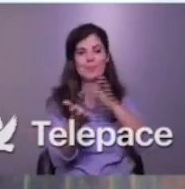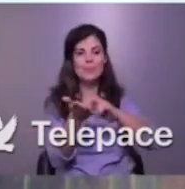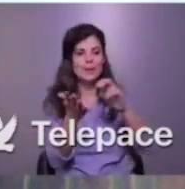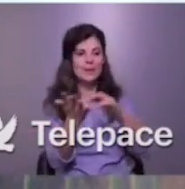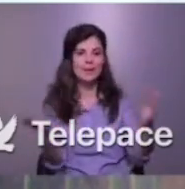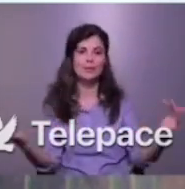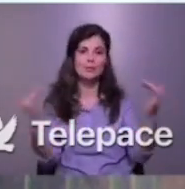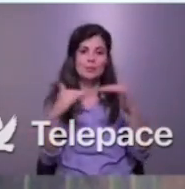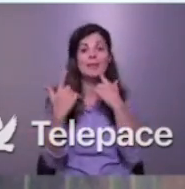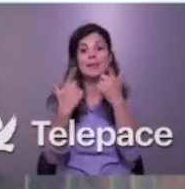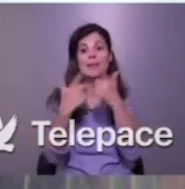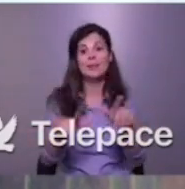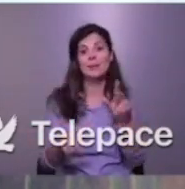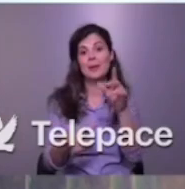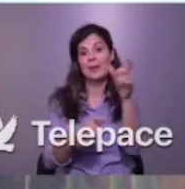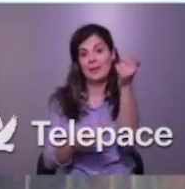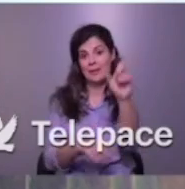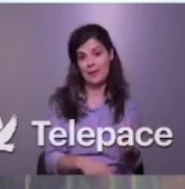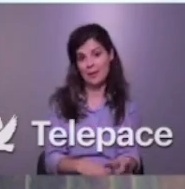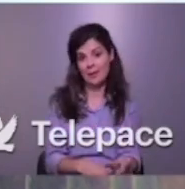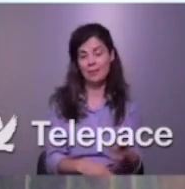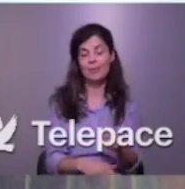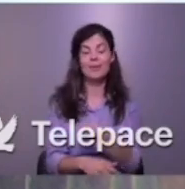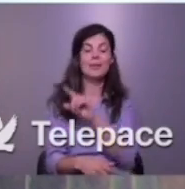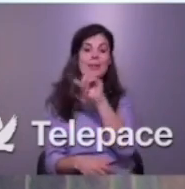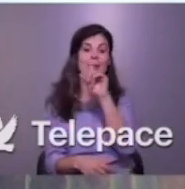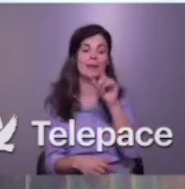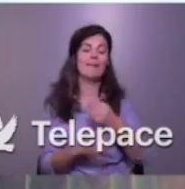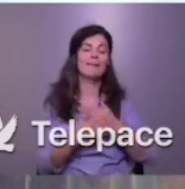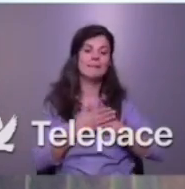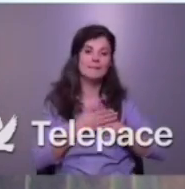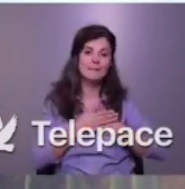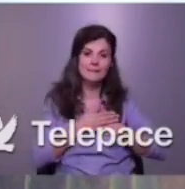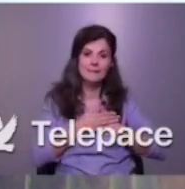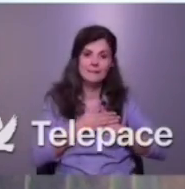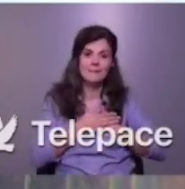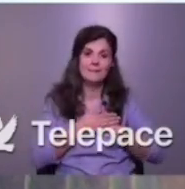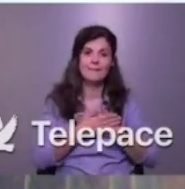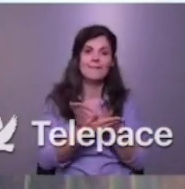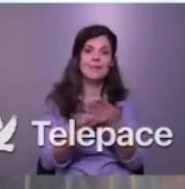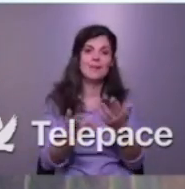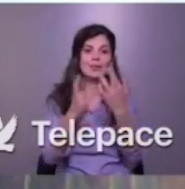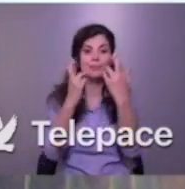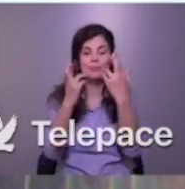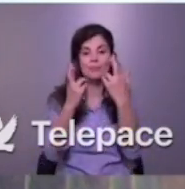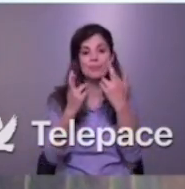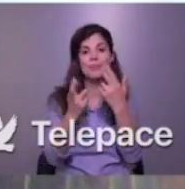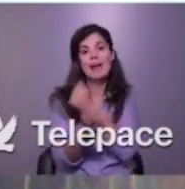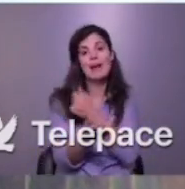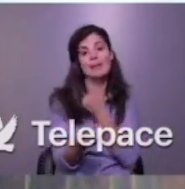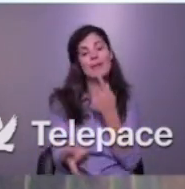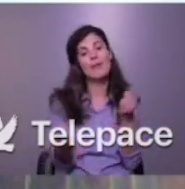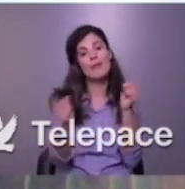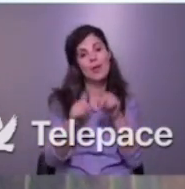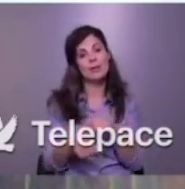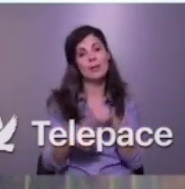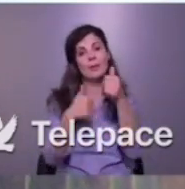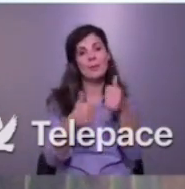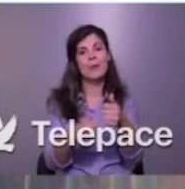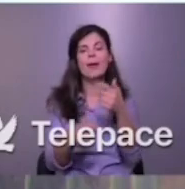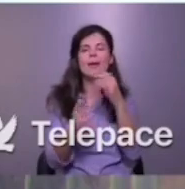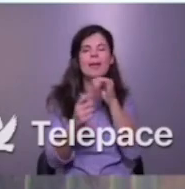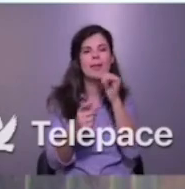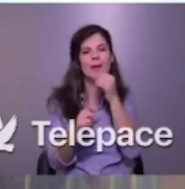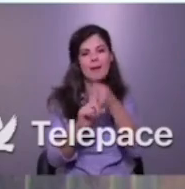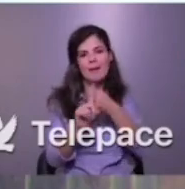che arrivano di lingua italiana e per augurare un buon ritorno a casa, portando la pace di